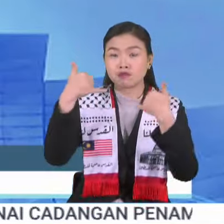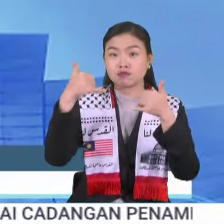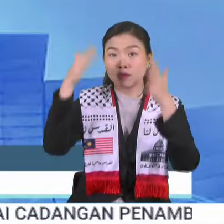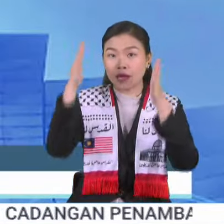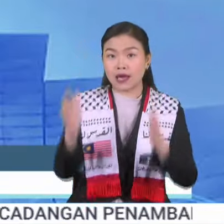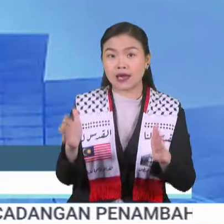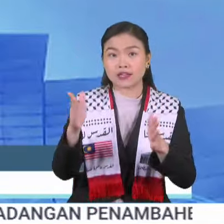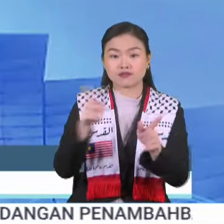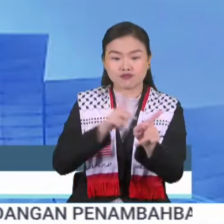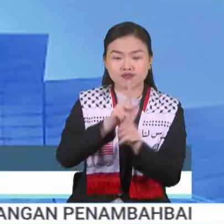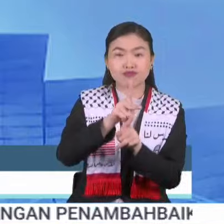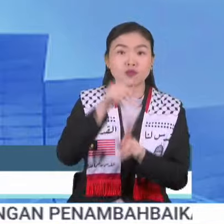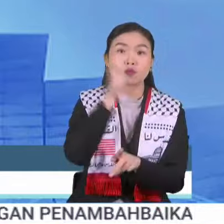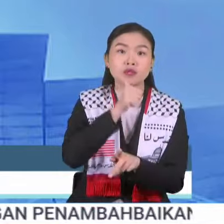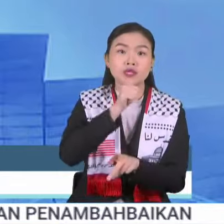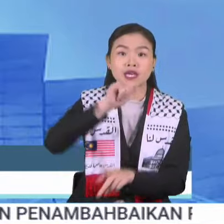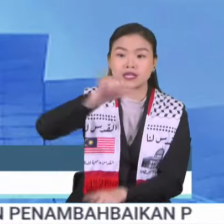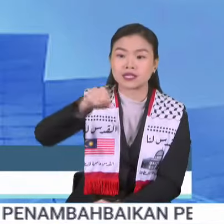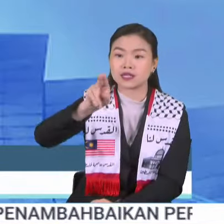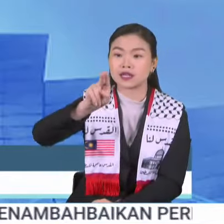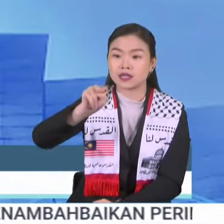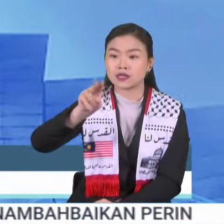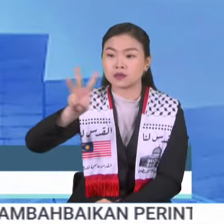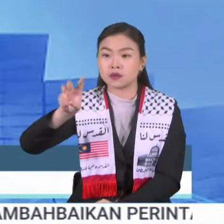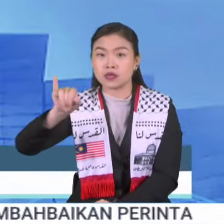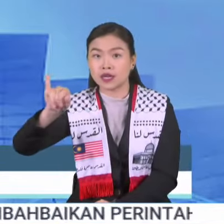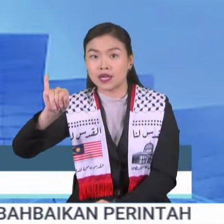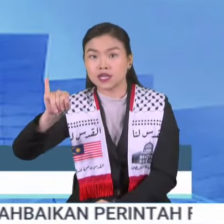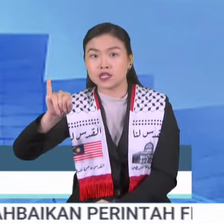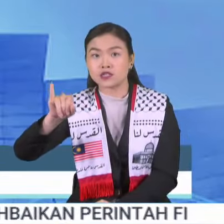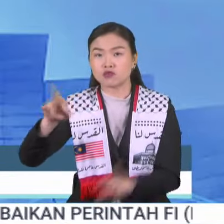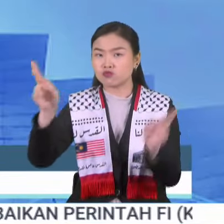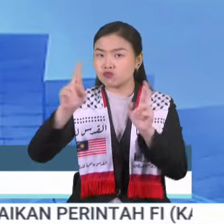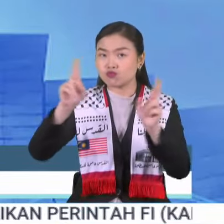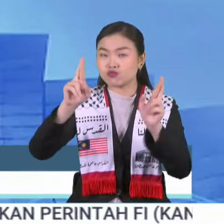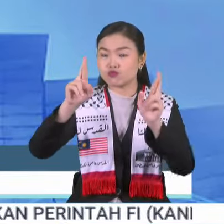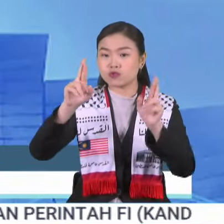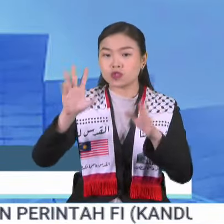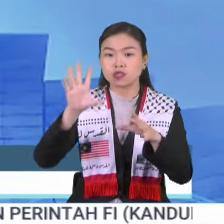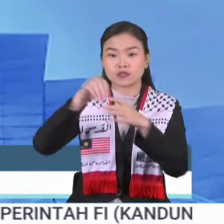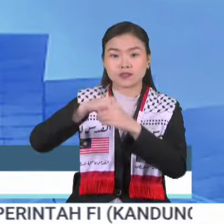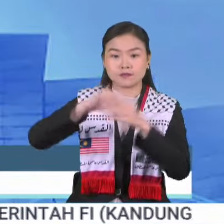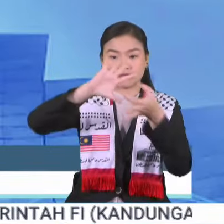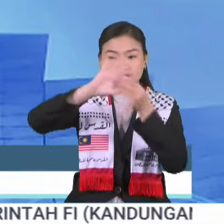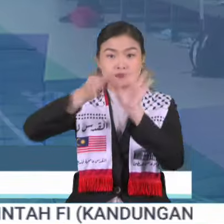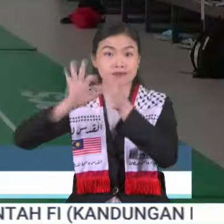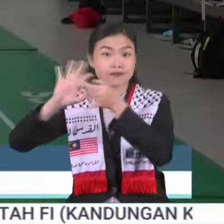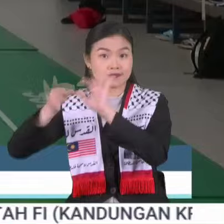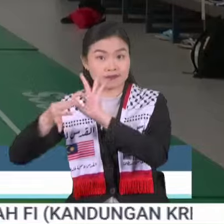profesional wanita negara Goh Jin Wei dalam persiapannya menghadapi temasya Paris 2024.